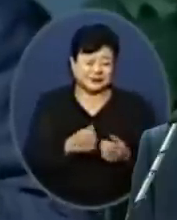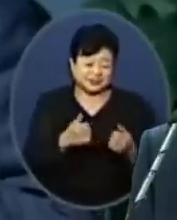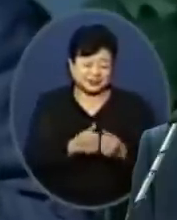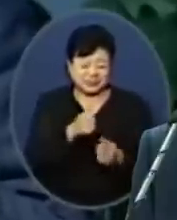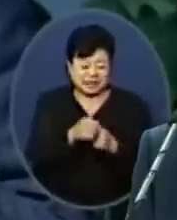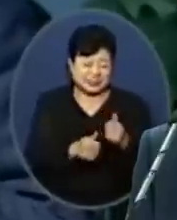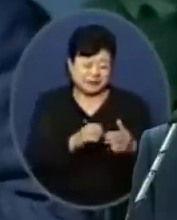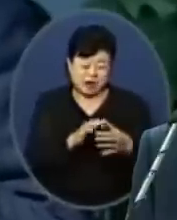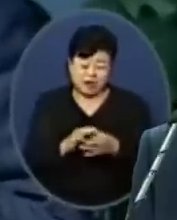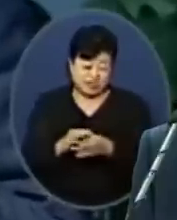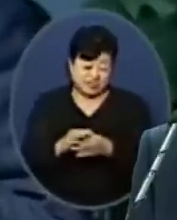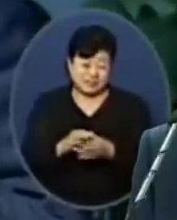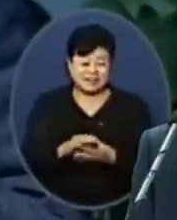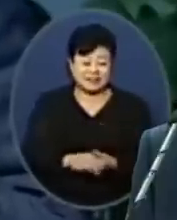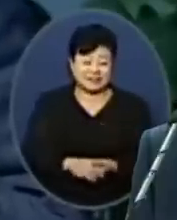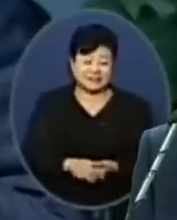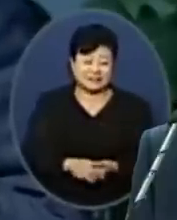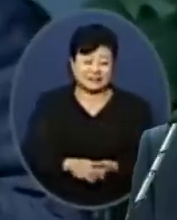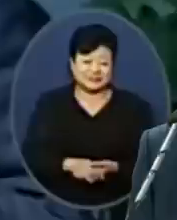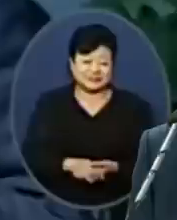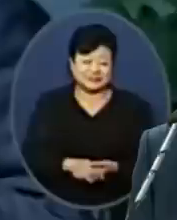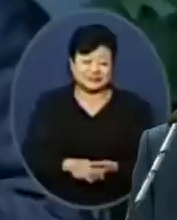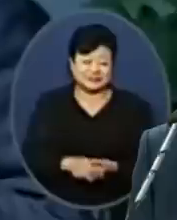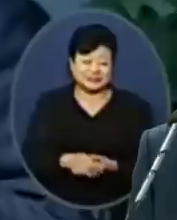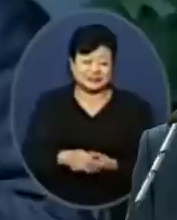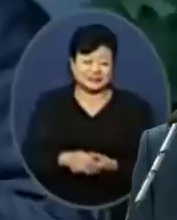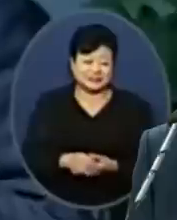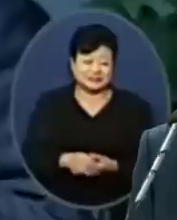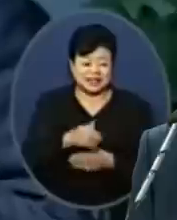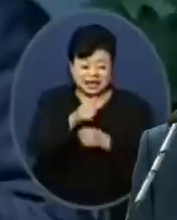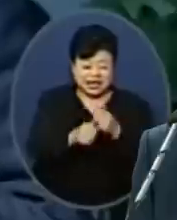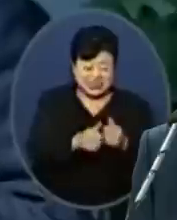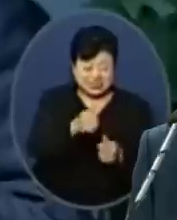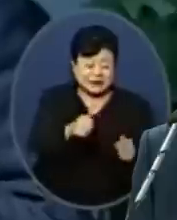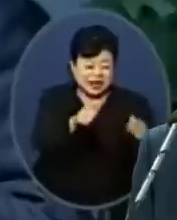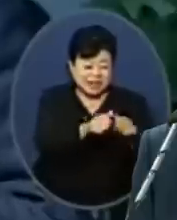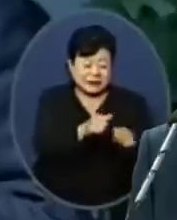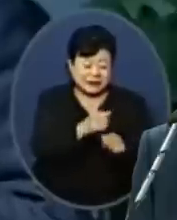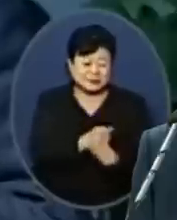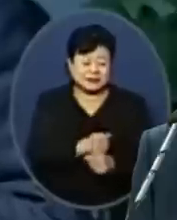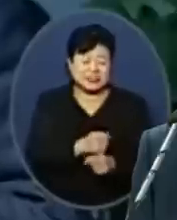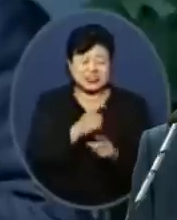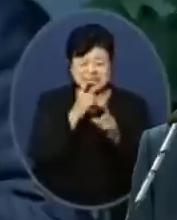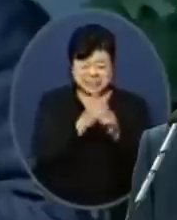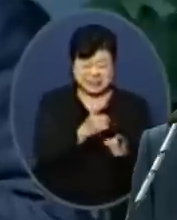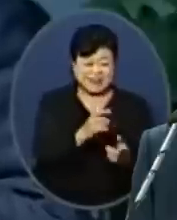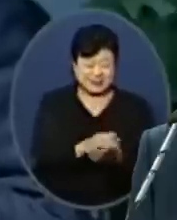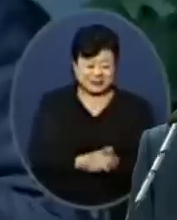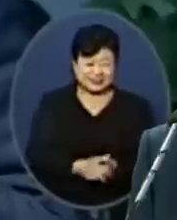전쟁은 하나님의 것이다. 장군이든 아니든 하나님이 같이 계신 그 사람이 이긴다.